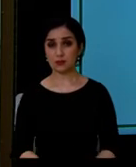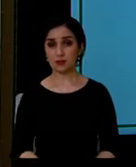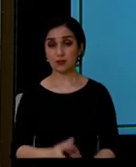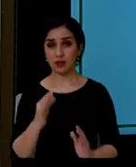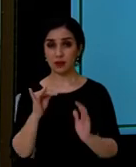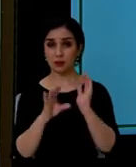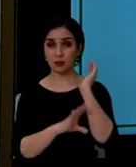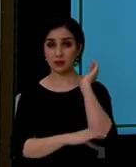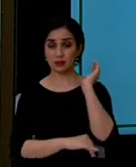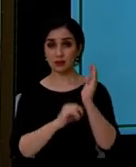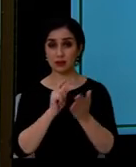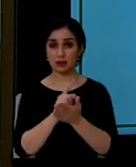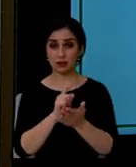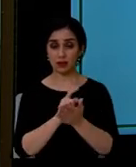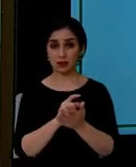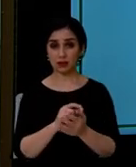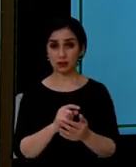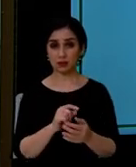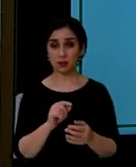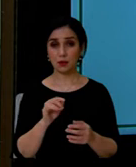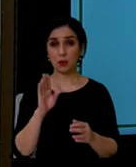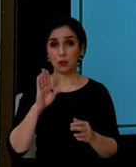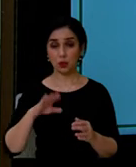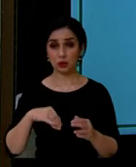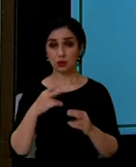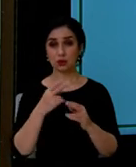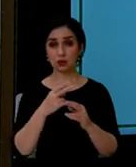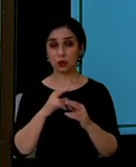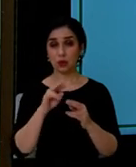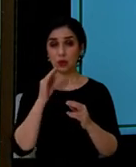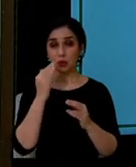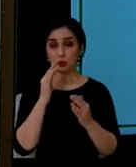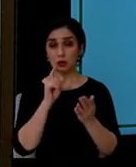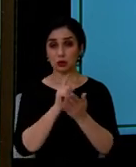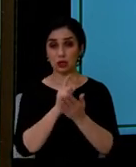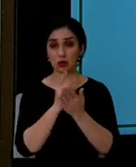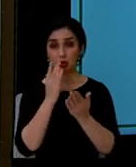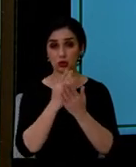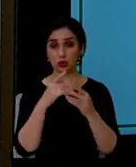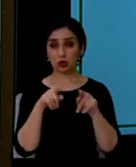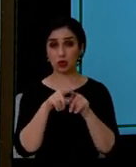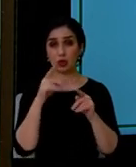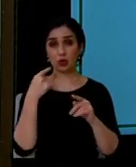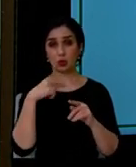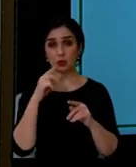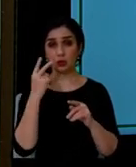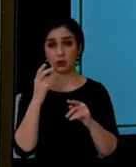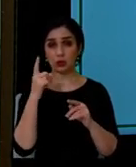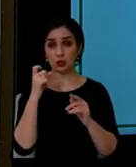И последнее задание. После параграфа 32 у вас есть задачки номер 1 и 2 на